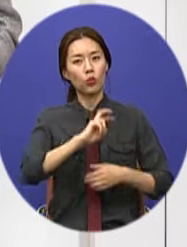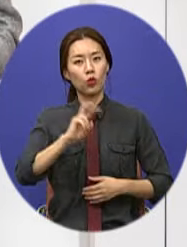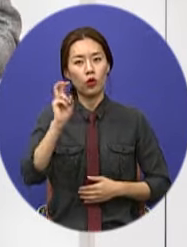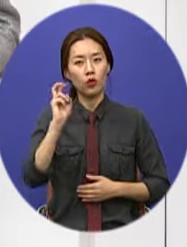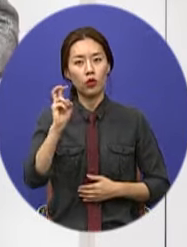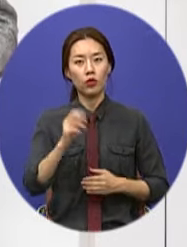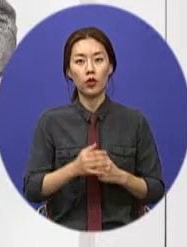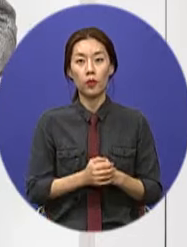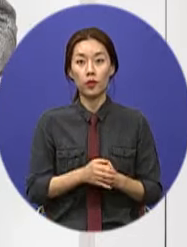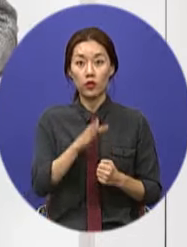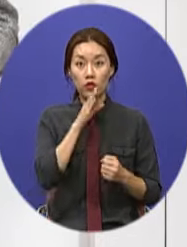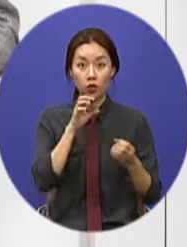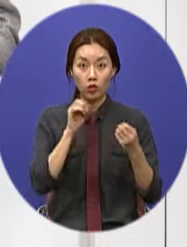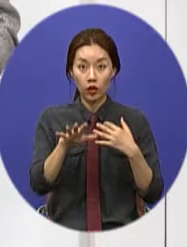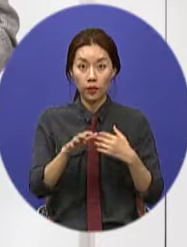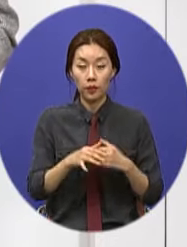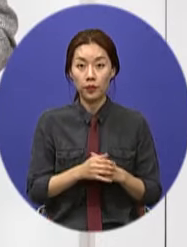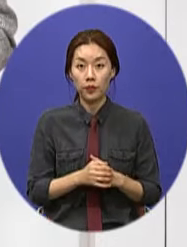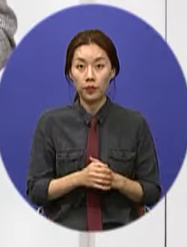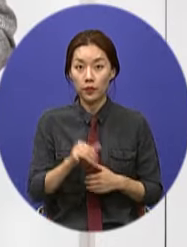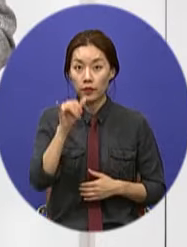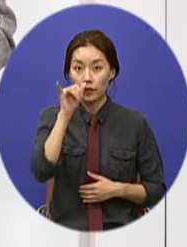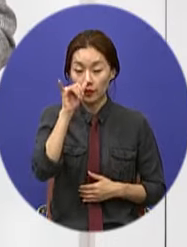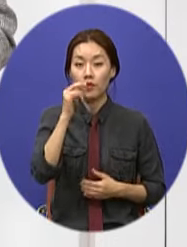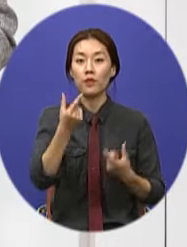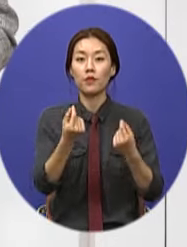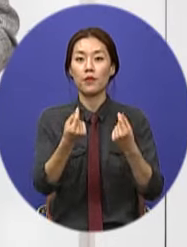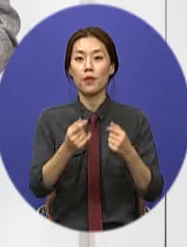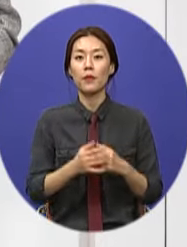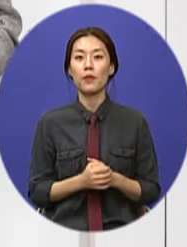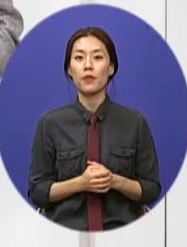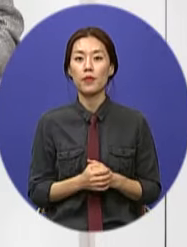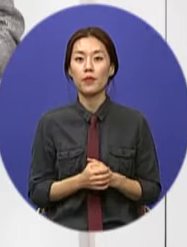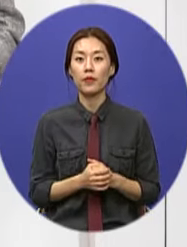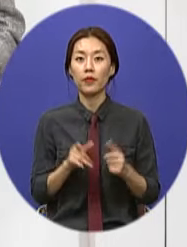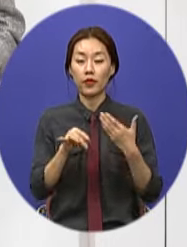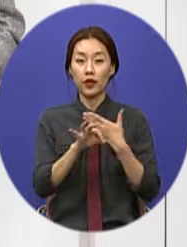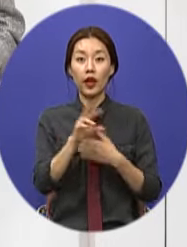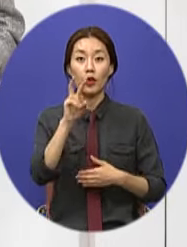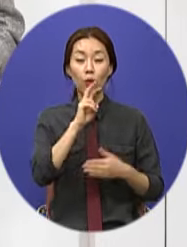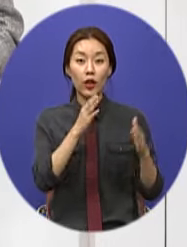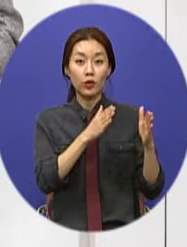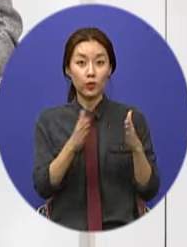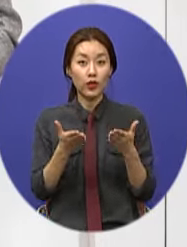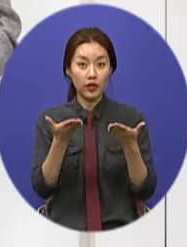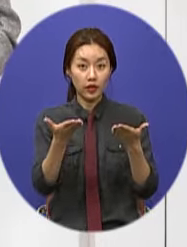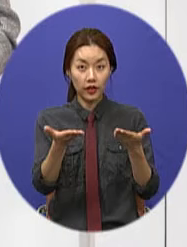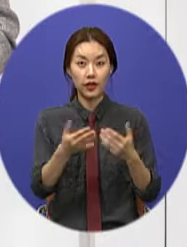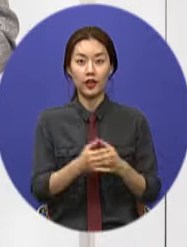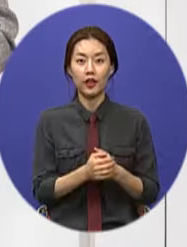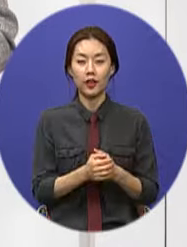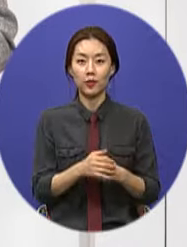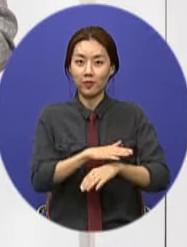아, 정답 노래 있나 있습니까? 있다던데. 네, 예, 좋습니다. 예. 자, 그럼 드리겠습니다. 그 노래 준비해 드릴 테니까요. 준비해 예.